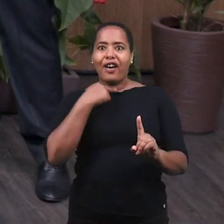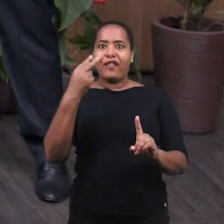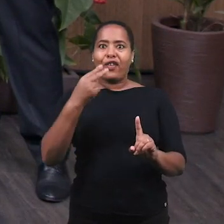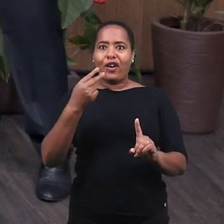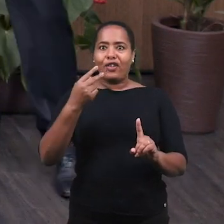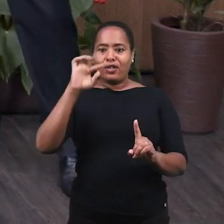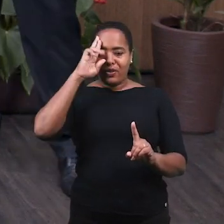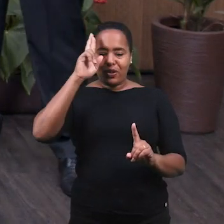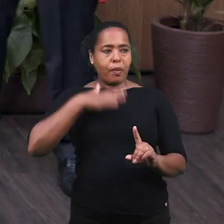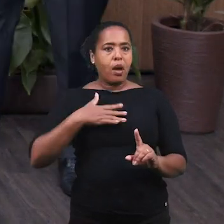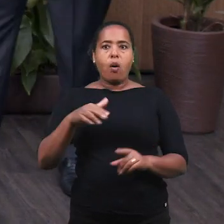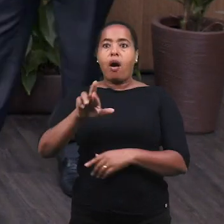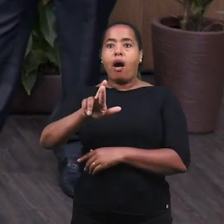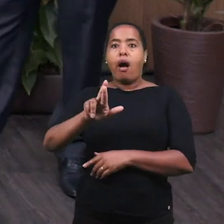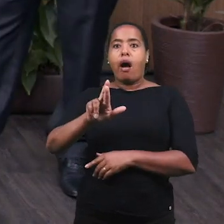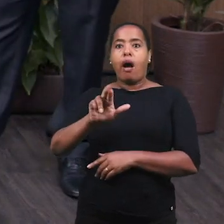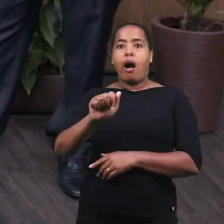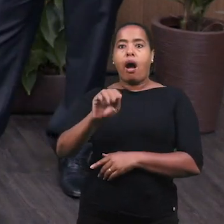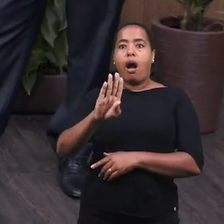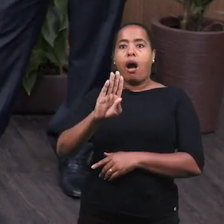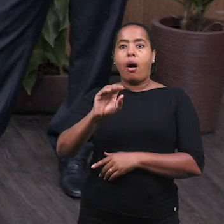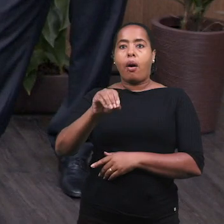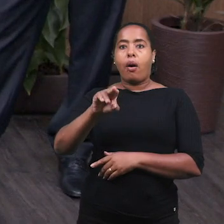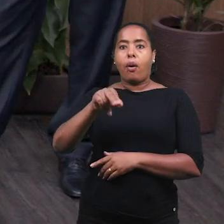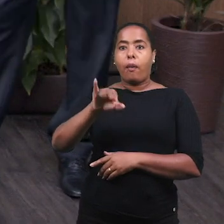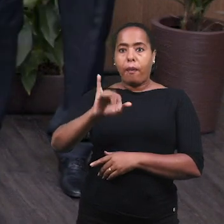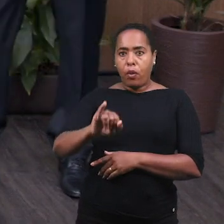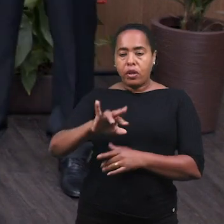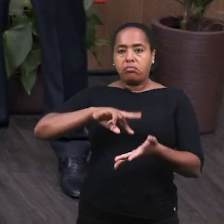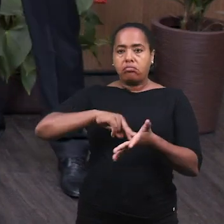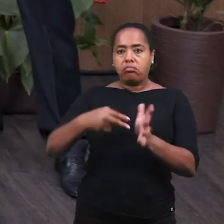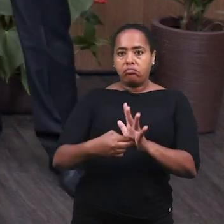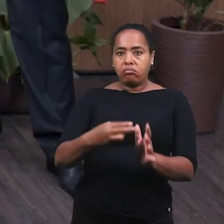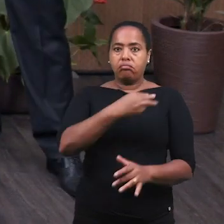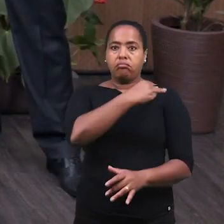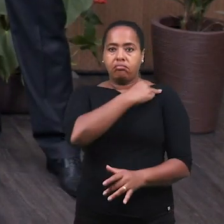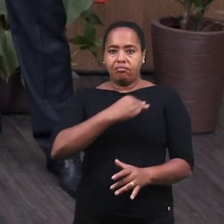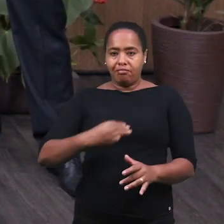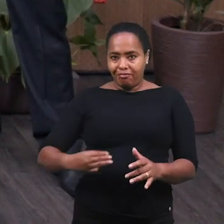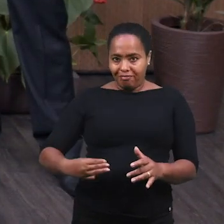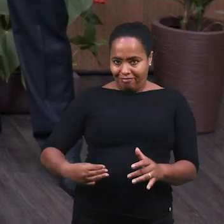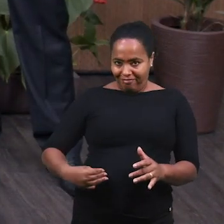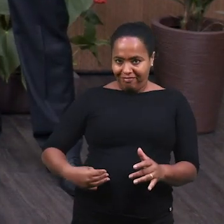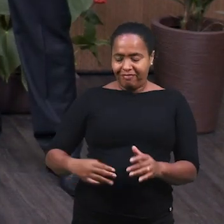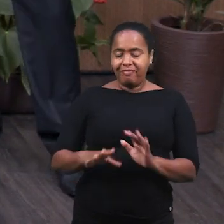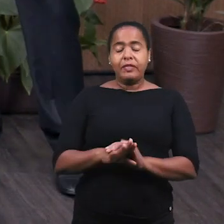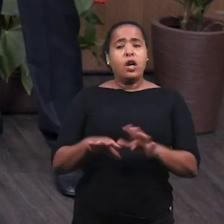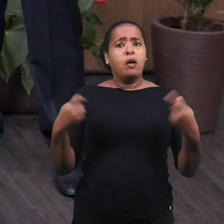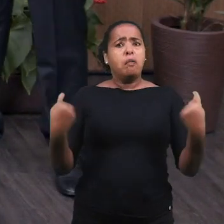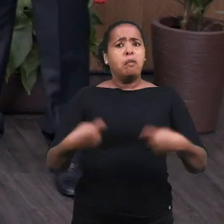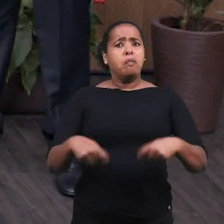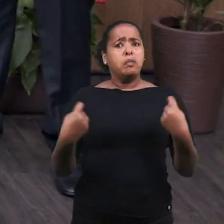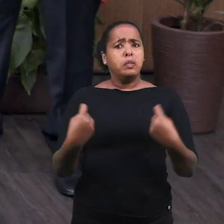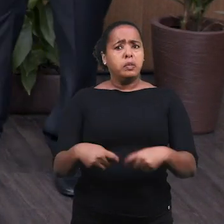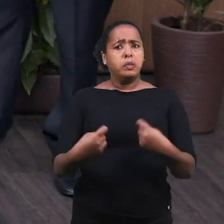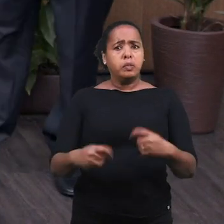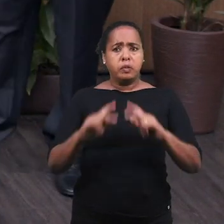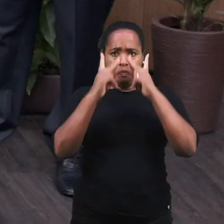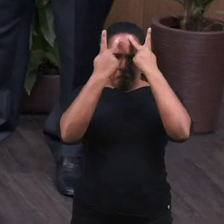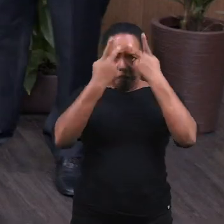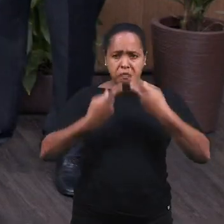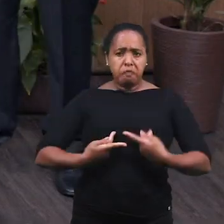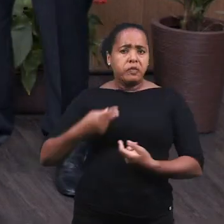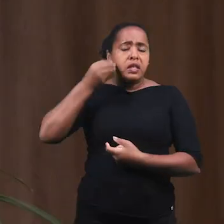имени, она говорит, это голос моего учителя. Она поворачивается и говорит ему, равуни. Что значит